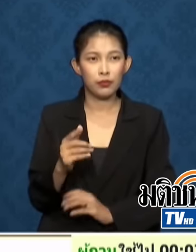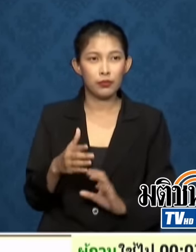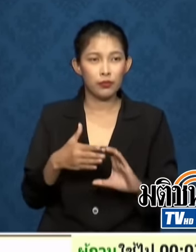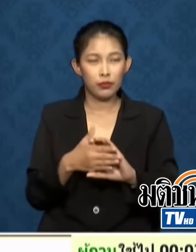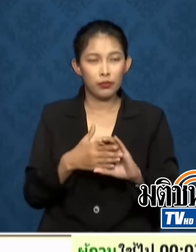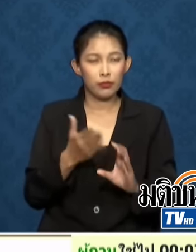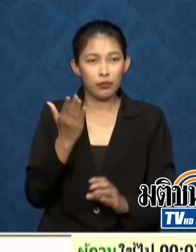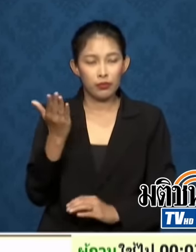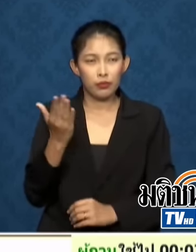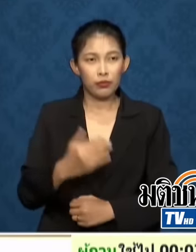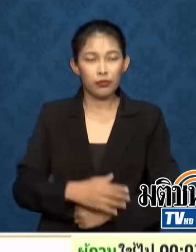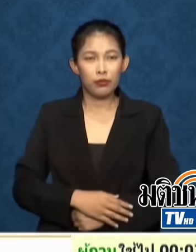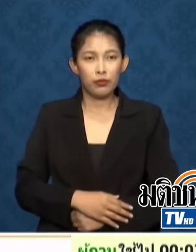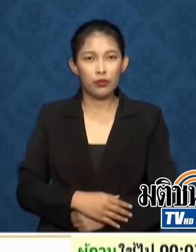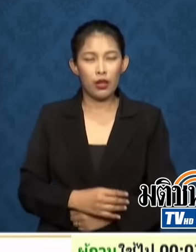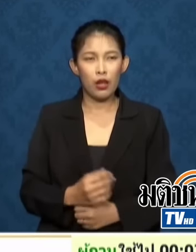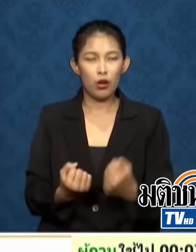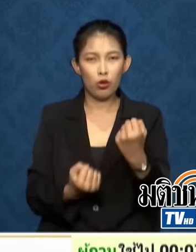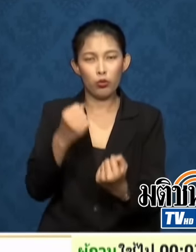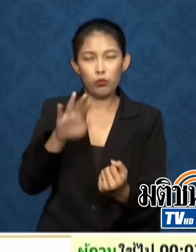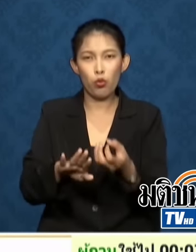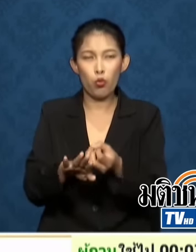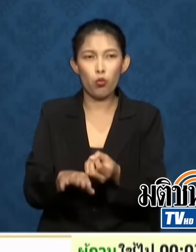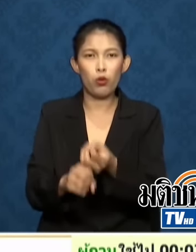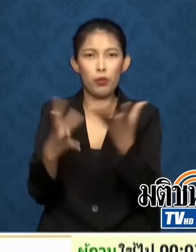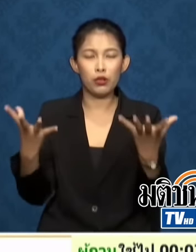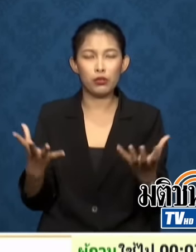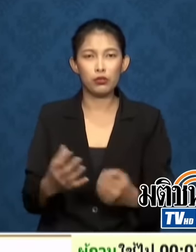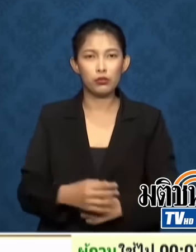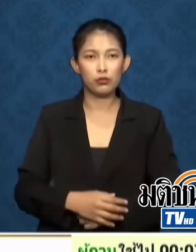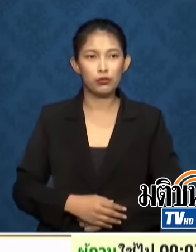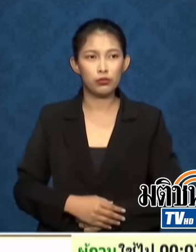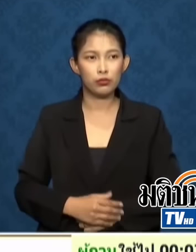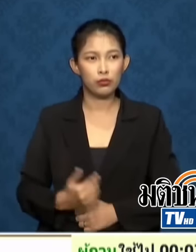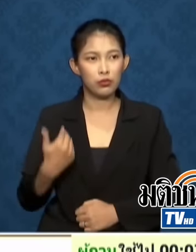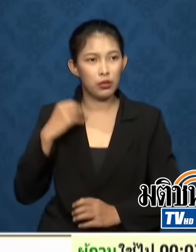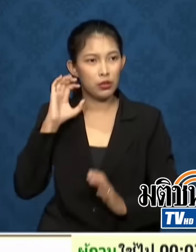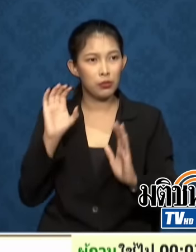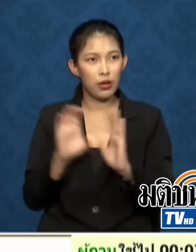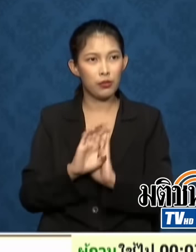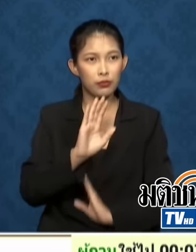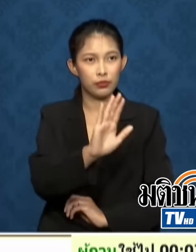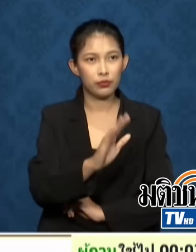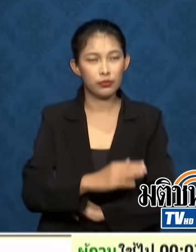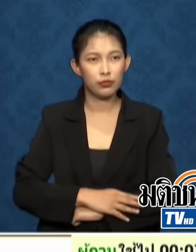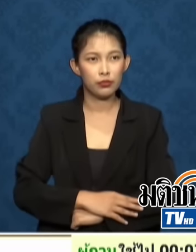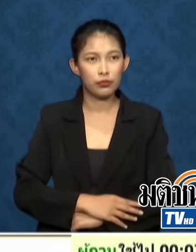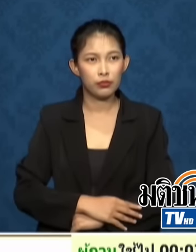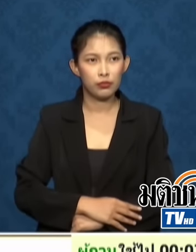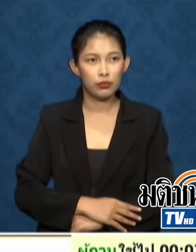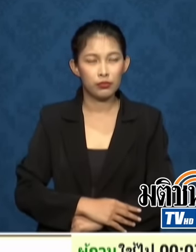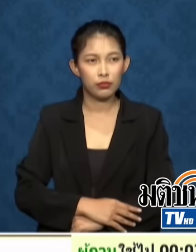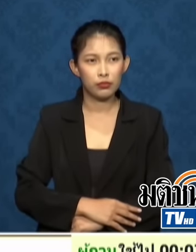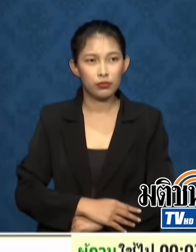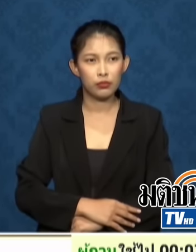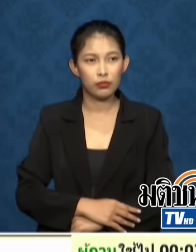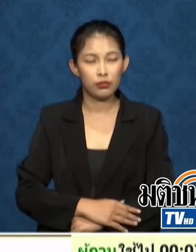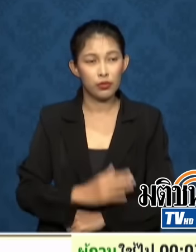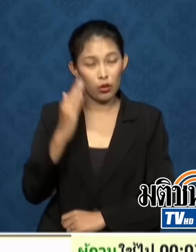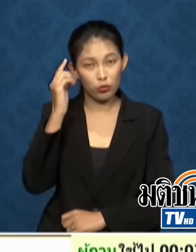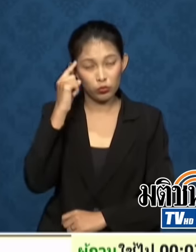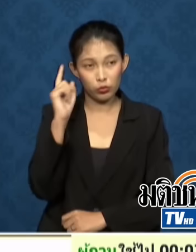อะเลื่อนไปไหนมีภาพไหมมีภาพคาร์บอมไหมเนี่ยฮะท่านท